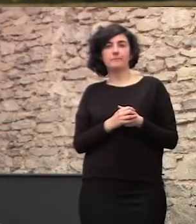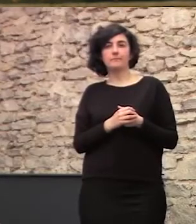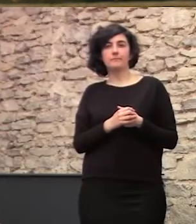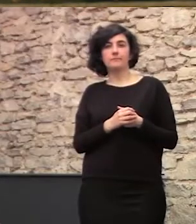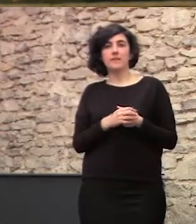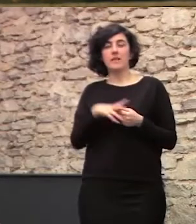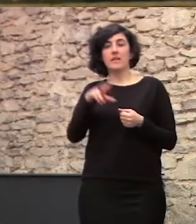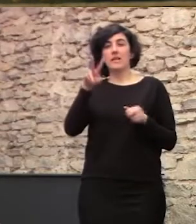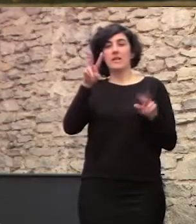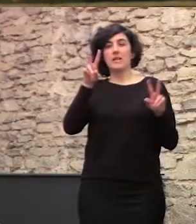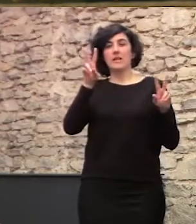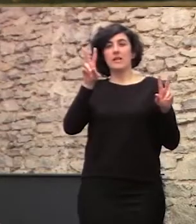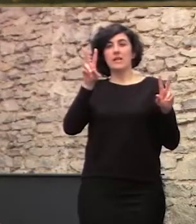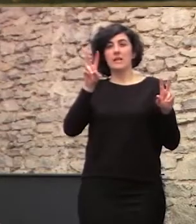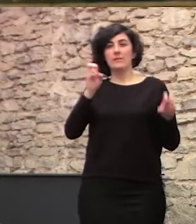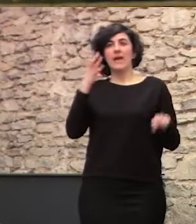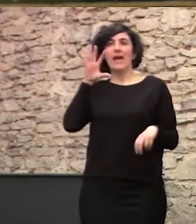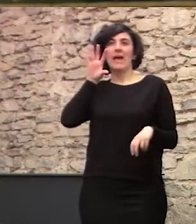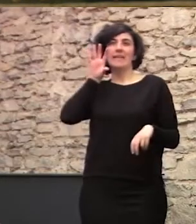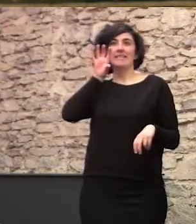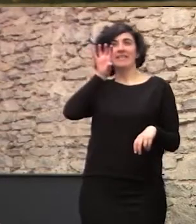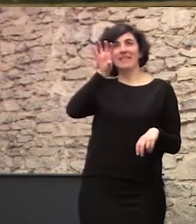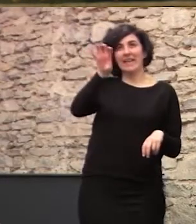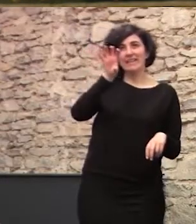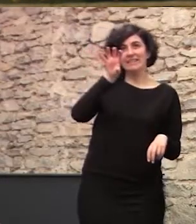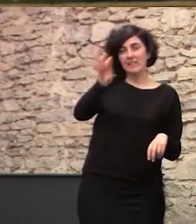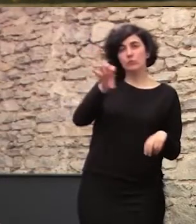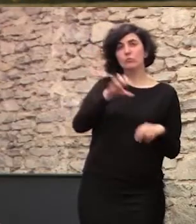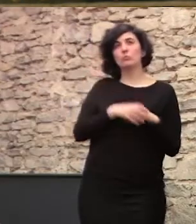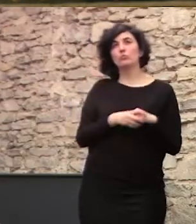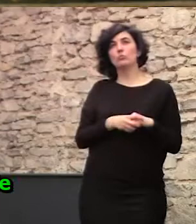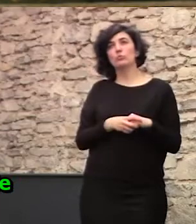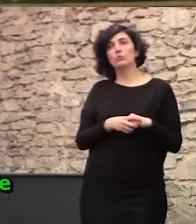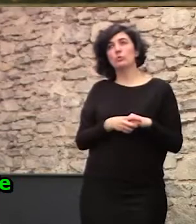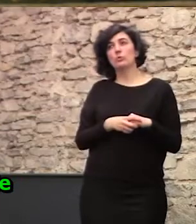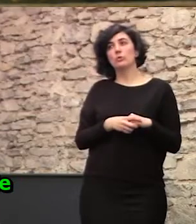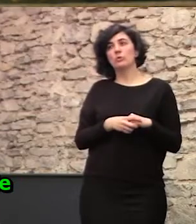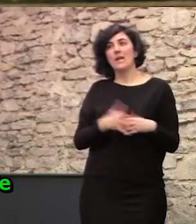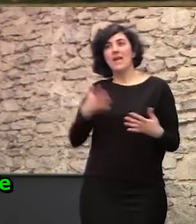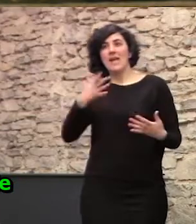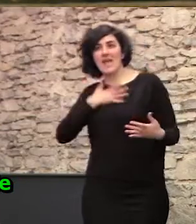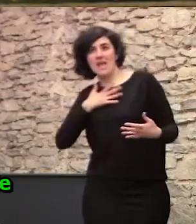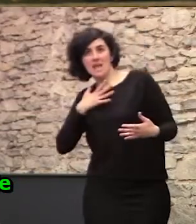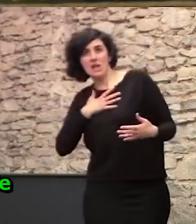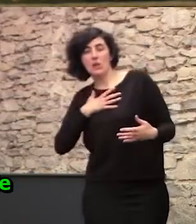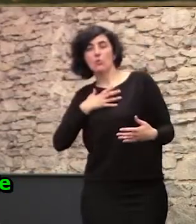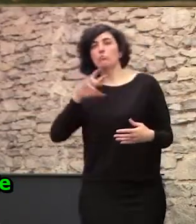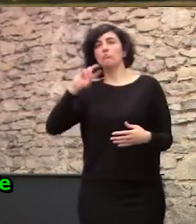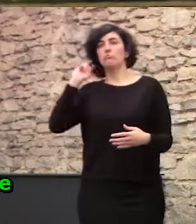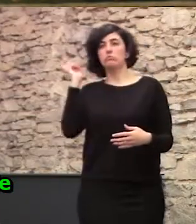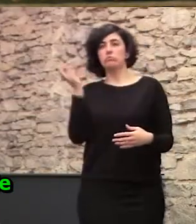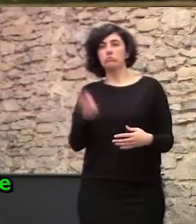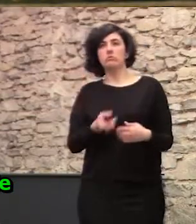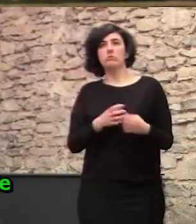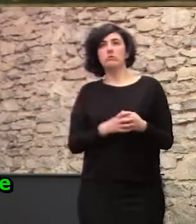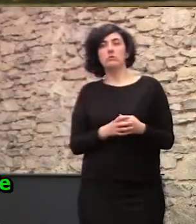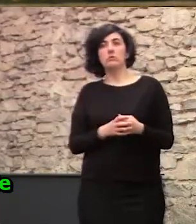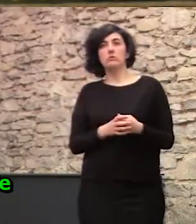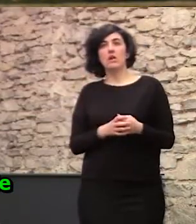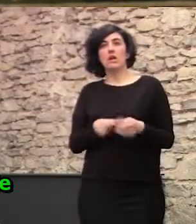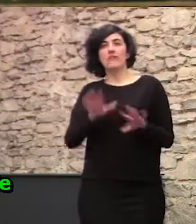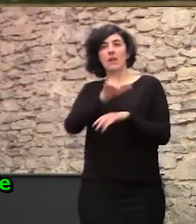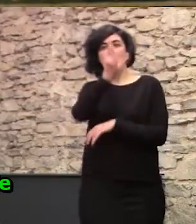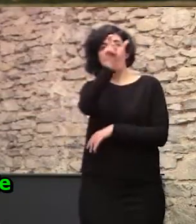egoari buruz, estatusari buruz, nik uste dut hori lehenagotik ere bai hori eduki dudala eta horregatik pertsonaia hauek edo